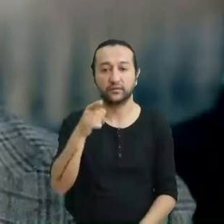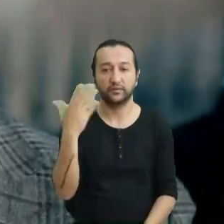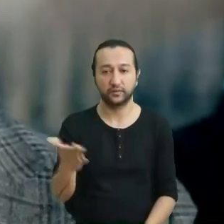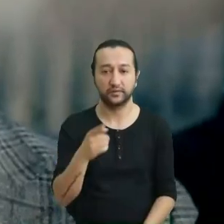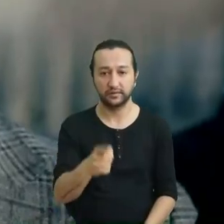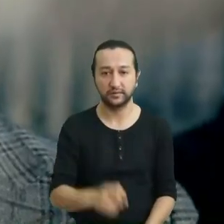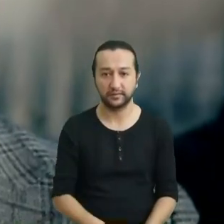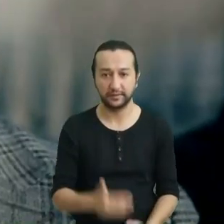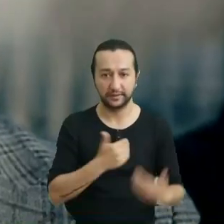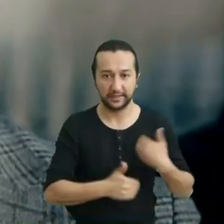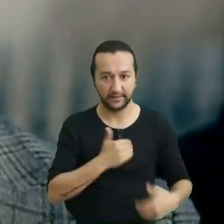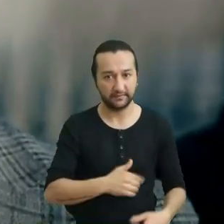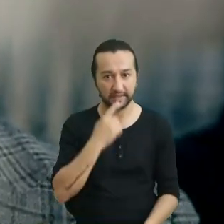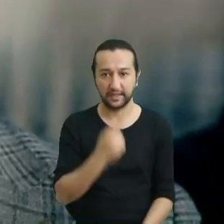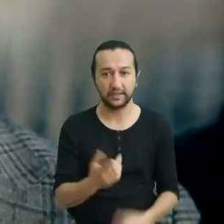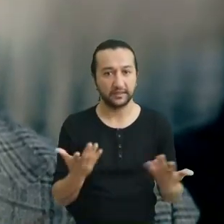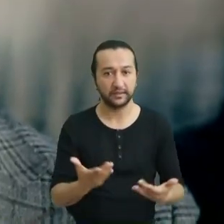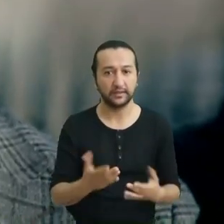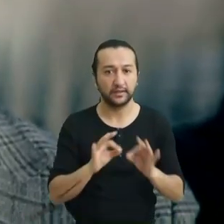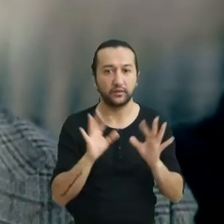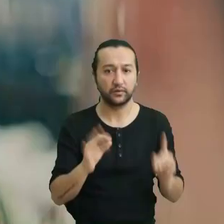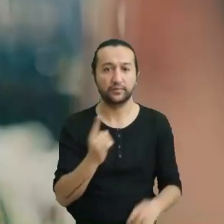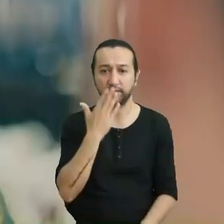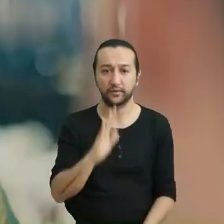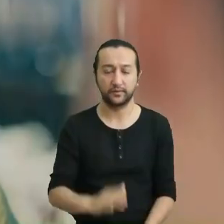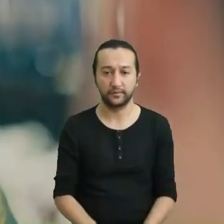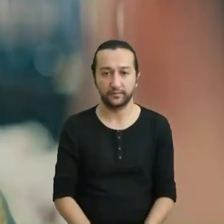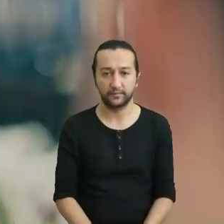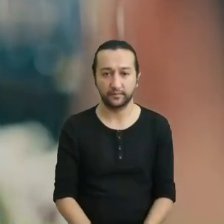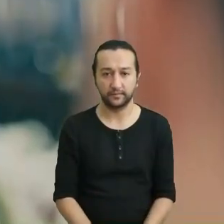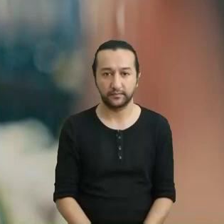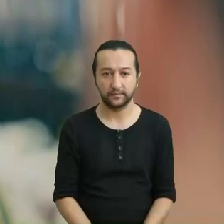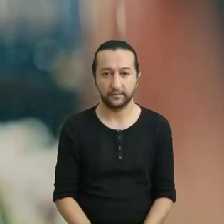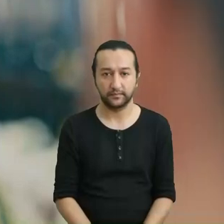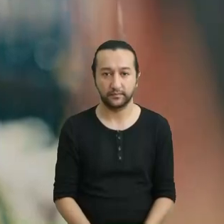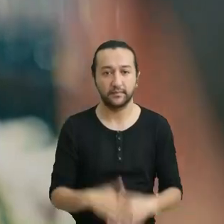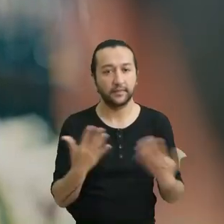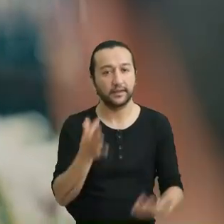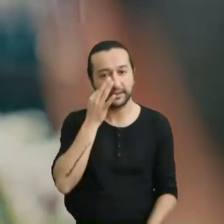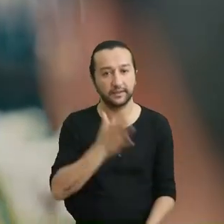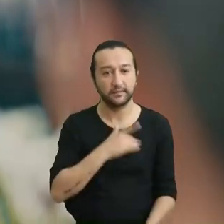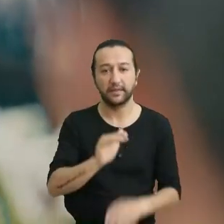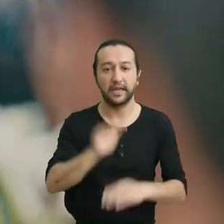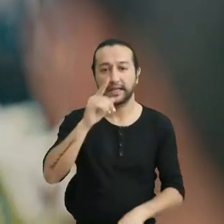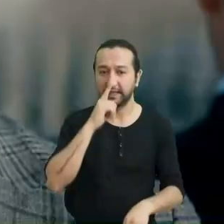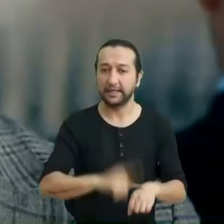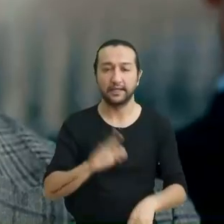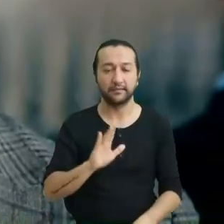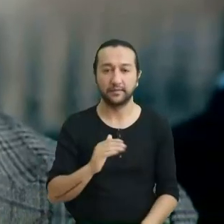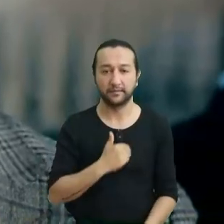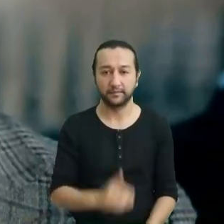Sevgili derken henüz öyle biri yok. Hadi canım, hayatta inanmam.